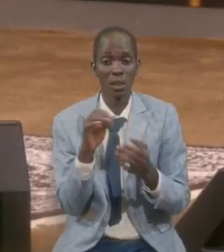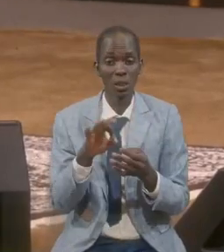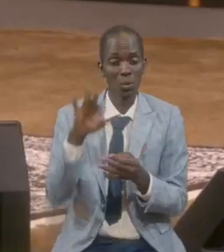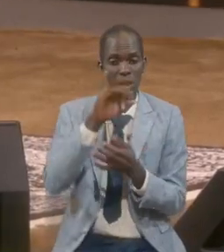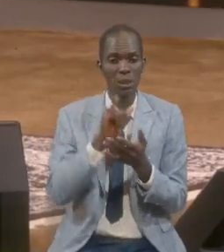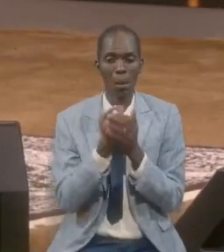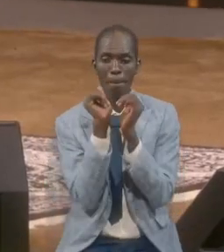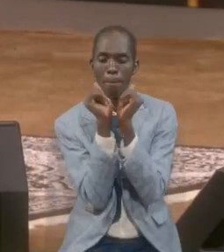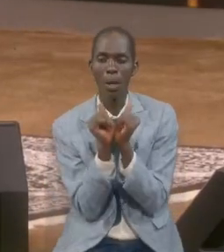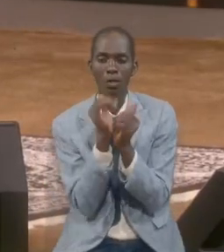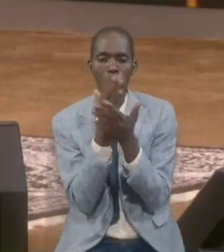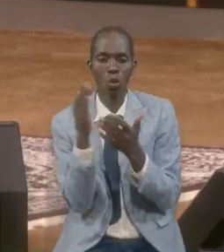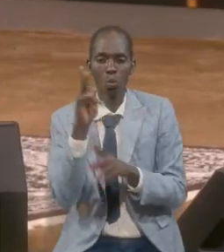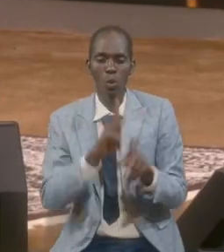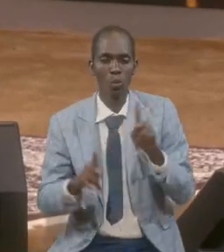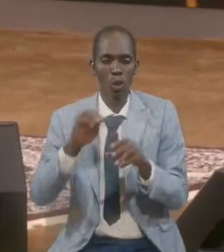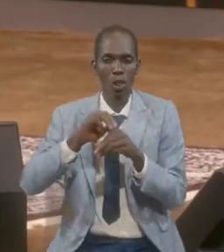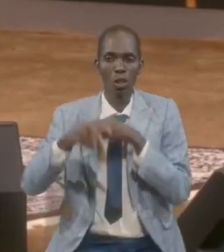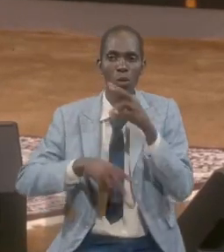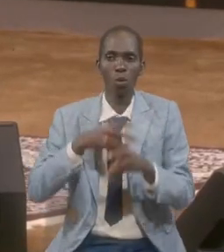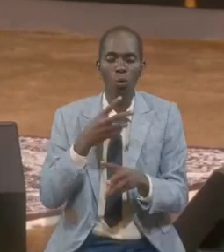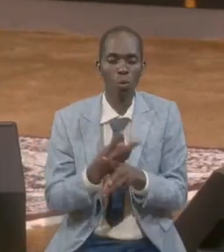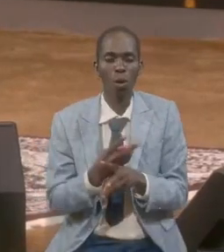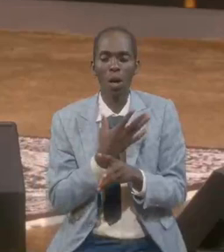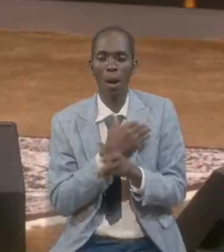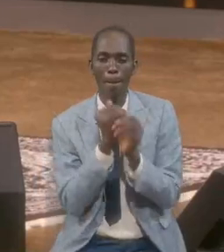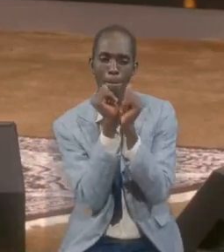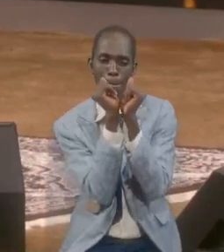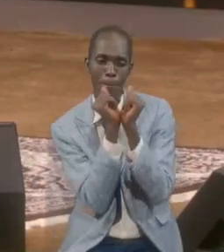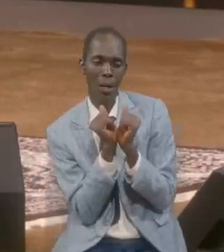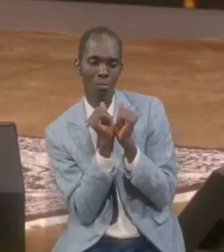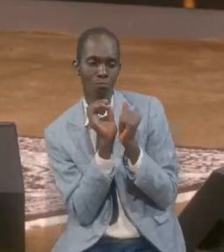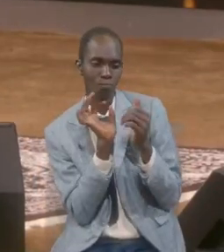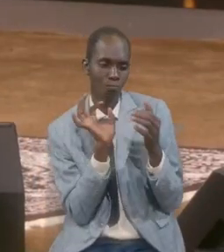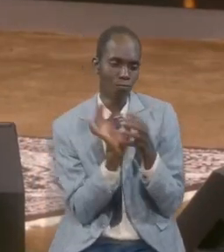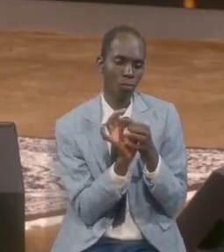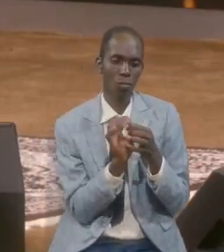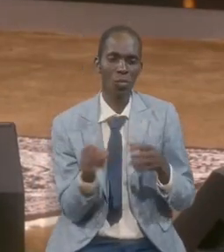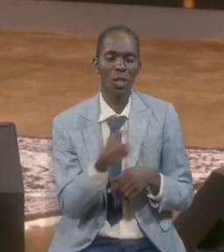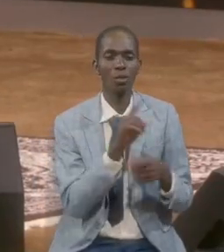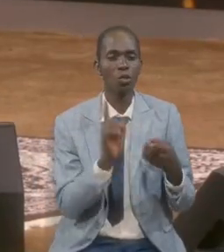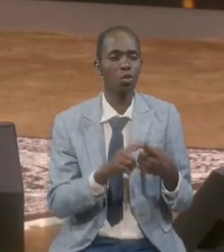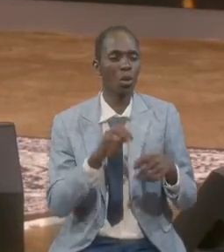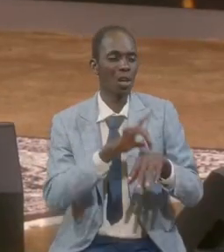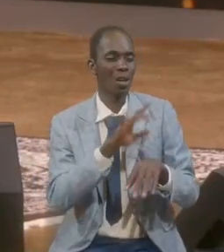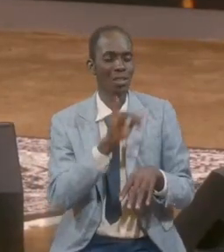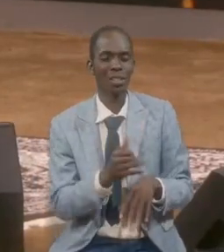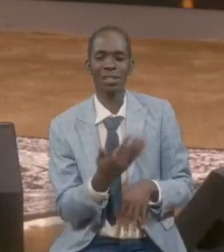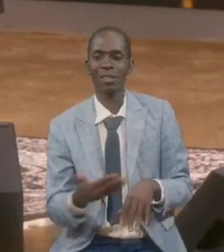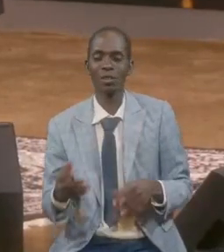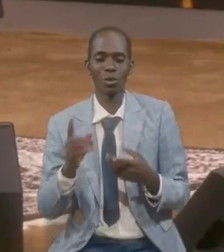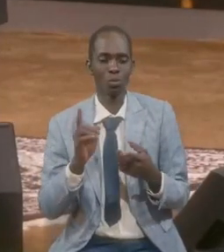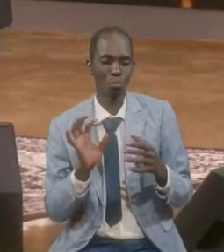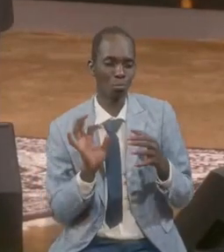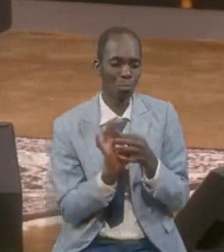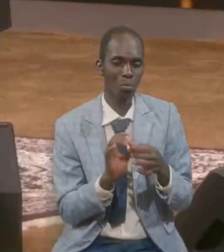les gens du monde, qui les lie aux choses matérielles, qui les colle aux gains